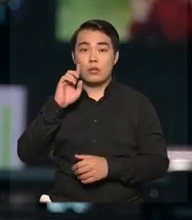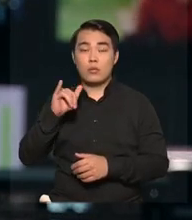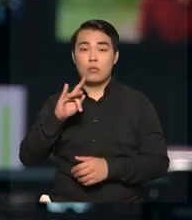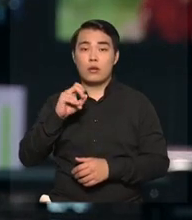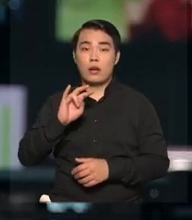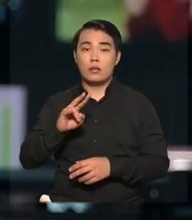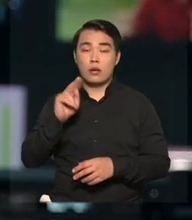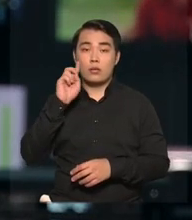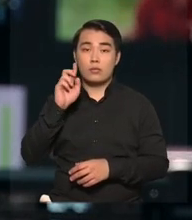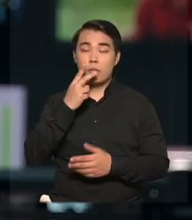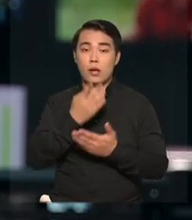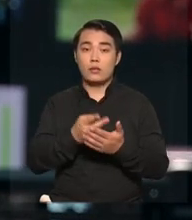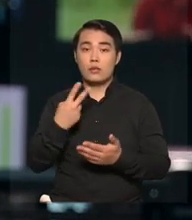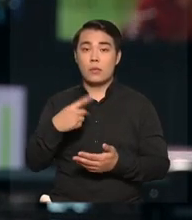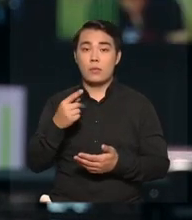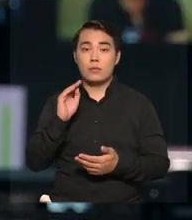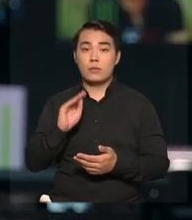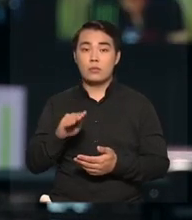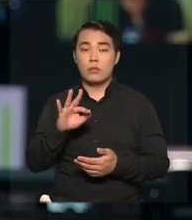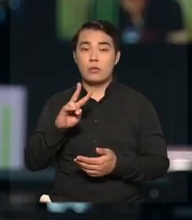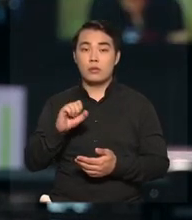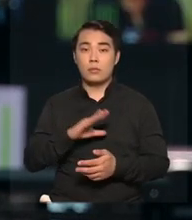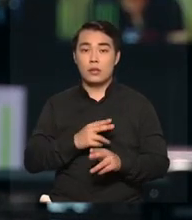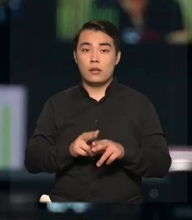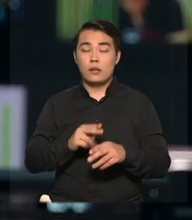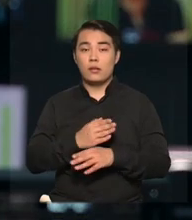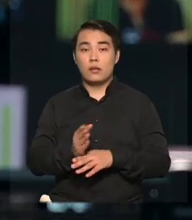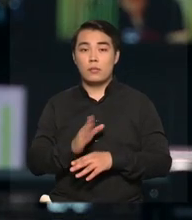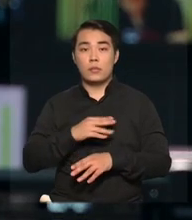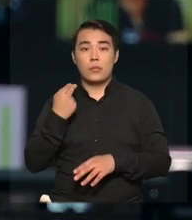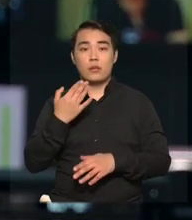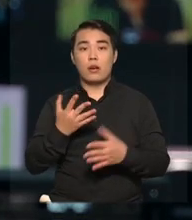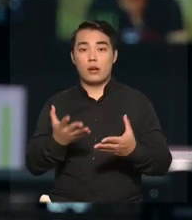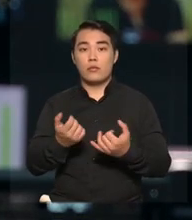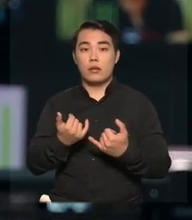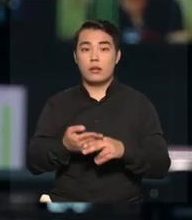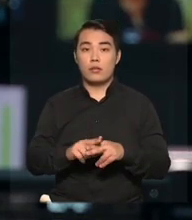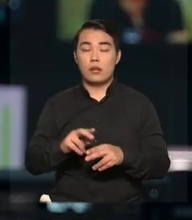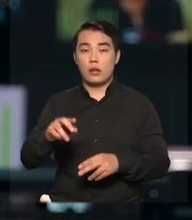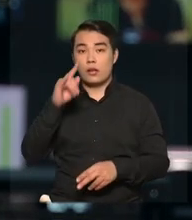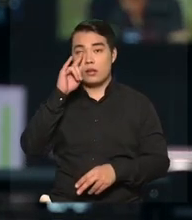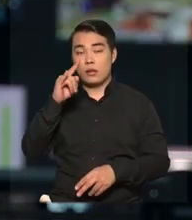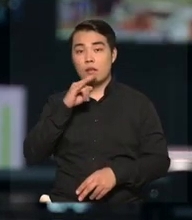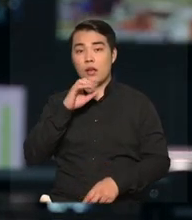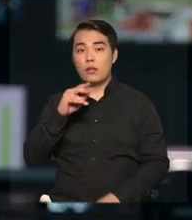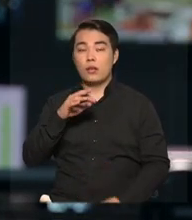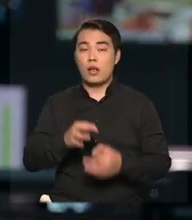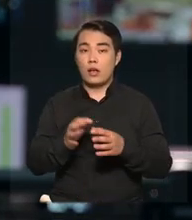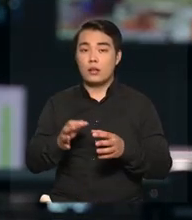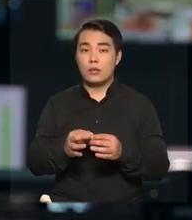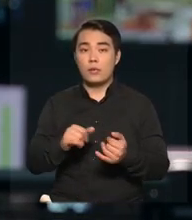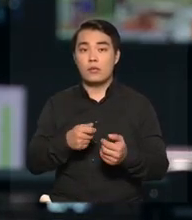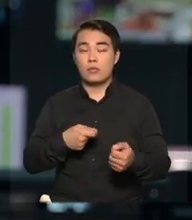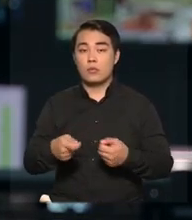өнімдерін өндіру көлемі 21 мың тоннадан асқан. Бұл туралы президент қабылдауында болған Қазатомөнеркәсіп ұлттық атом компаниясының